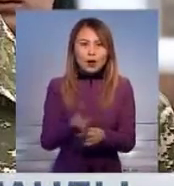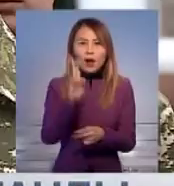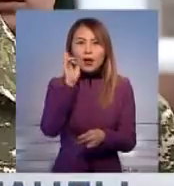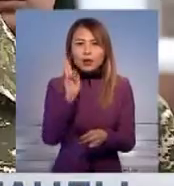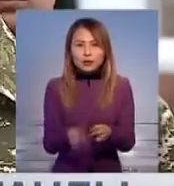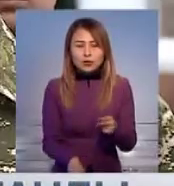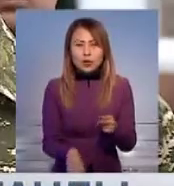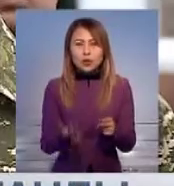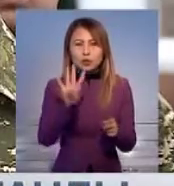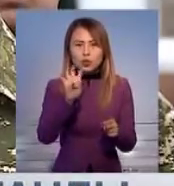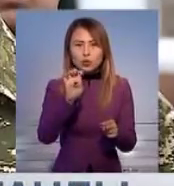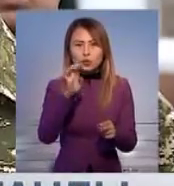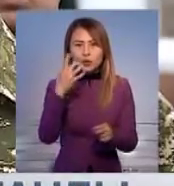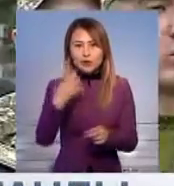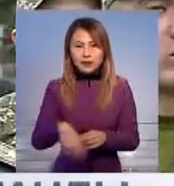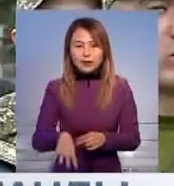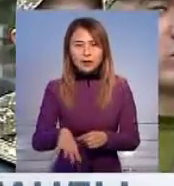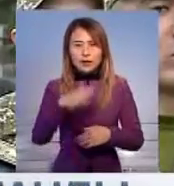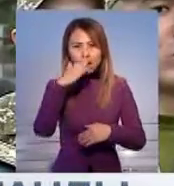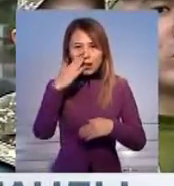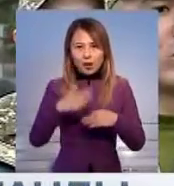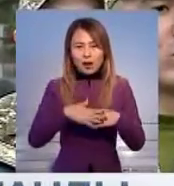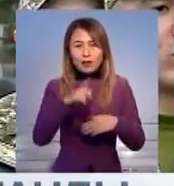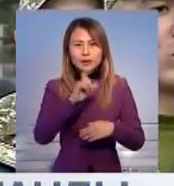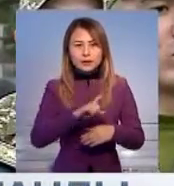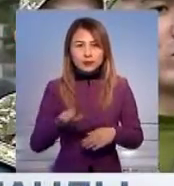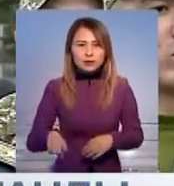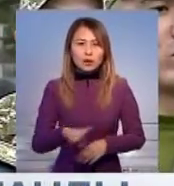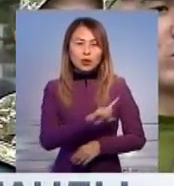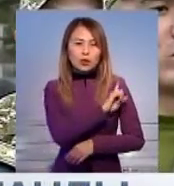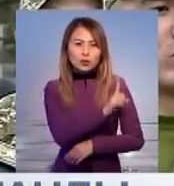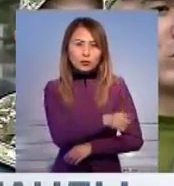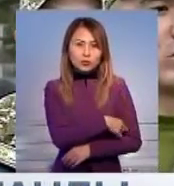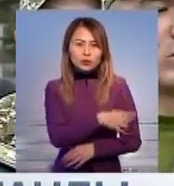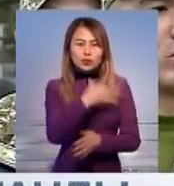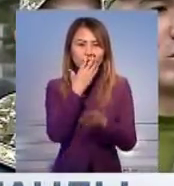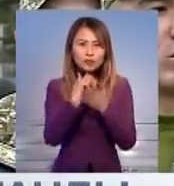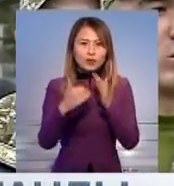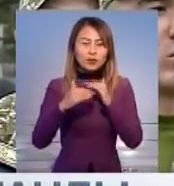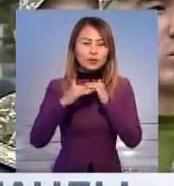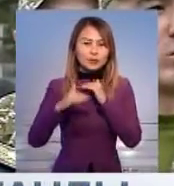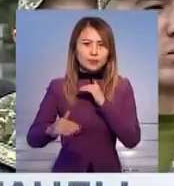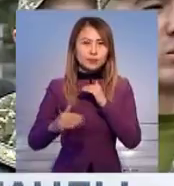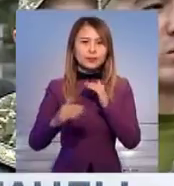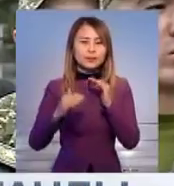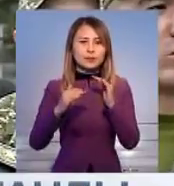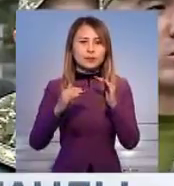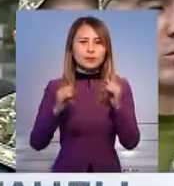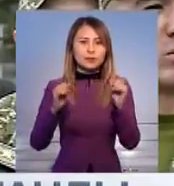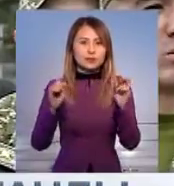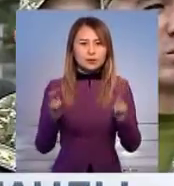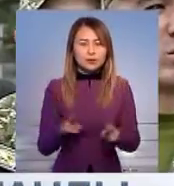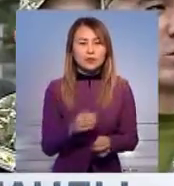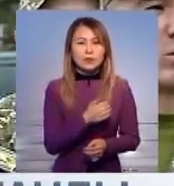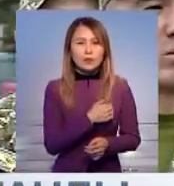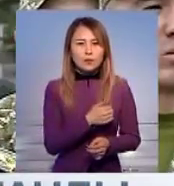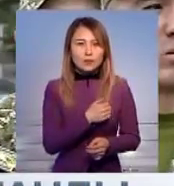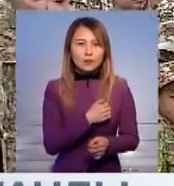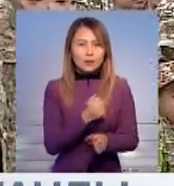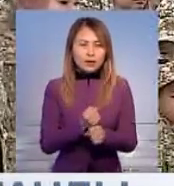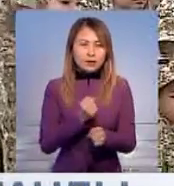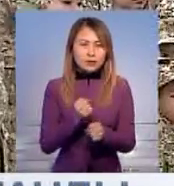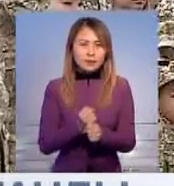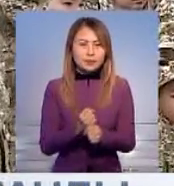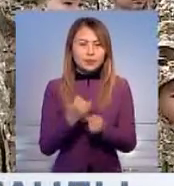күндері 440 азаматты қарулы күштерменен ұлттық ұланымыздың қатарына жөнелту жұмыстарын жасап